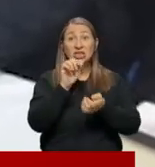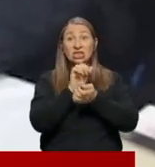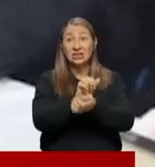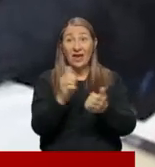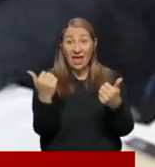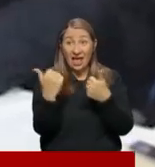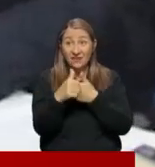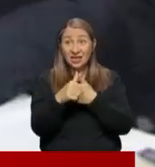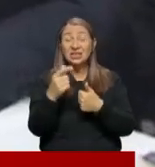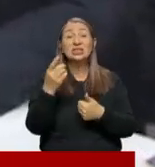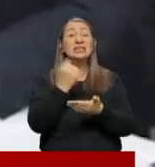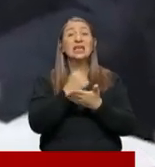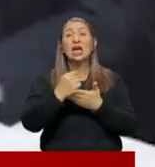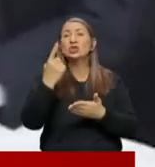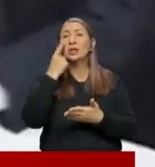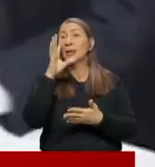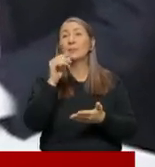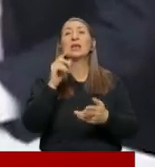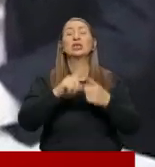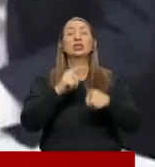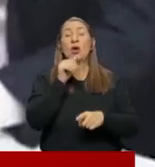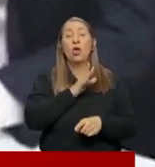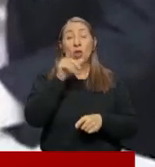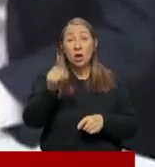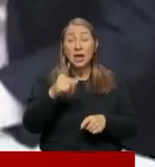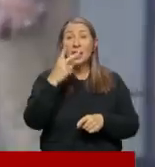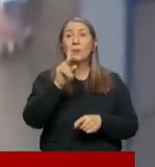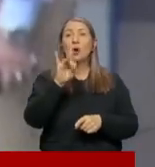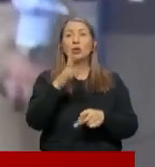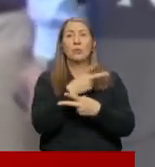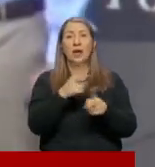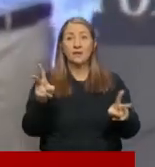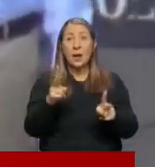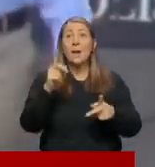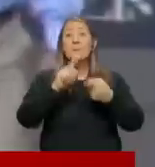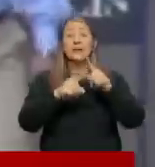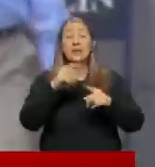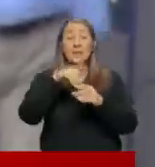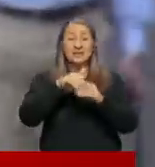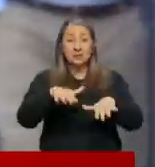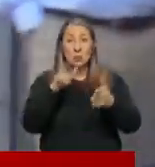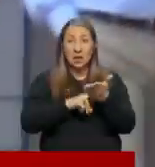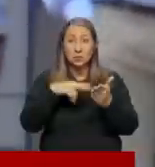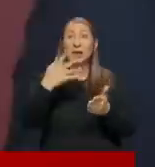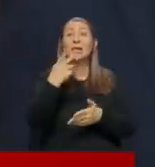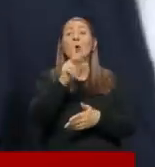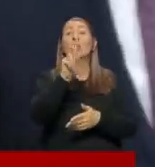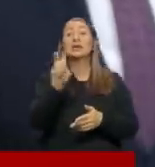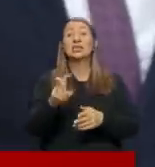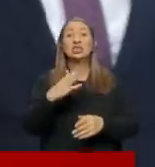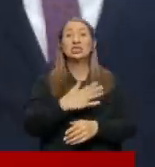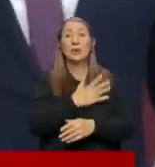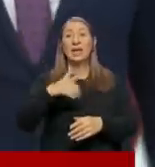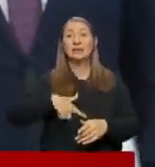Cezaevinde evlenirken nikah şahidi Kemal Kılıçdaroğlu'ydu. 2014'te beraat etti. Parti meclisi üyelikleri sonrası 2018'de